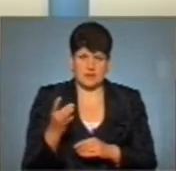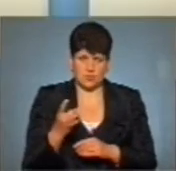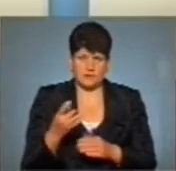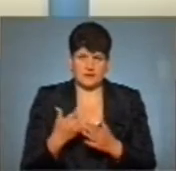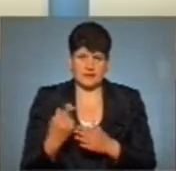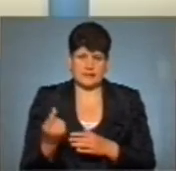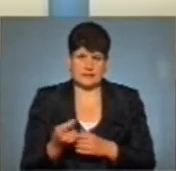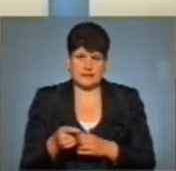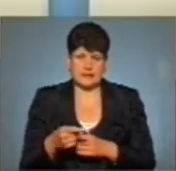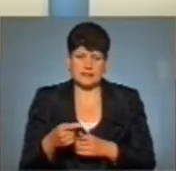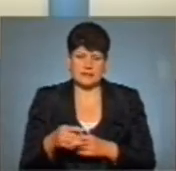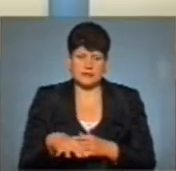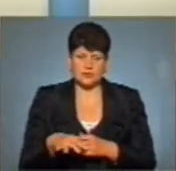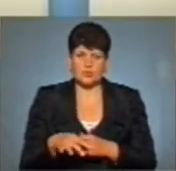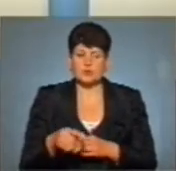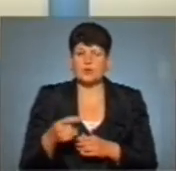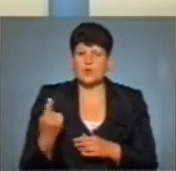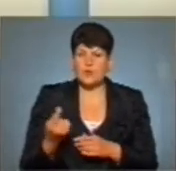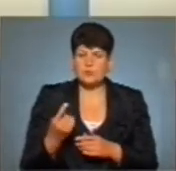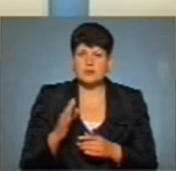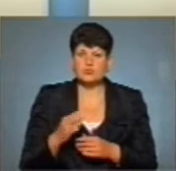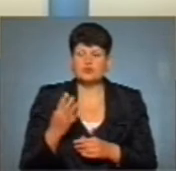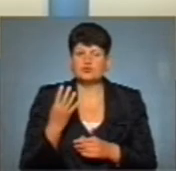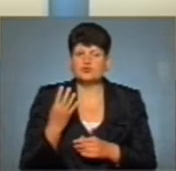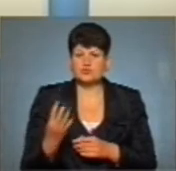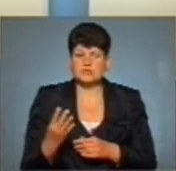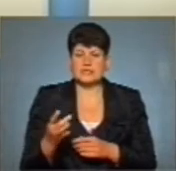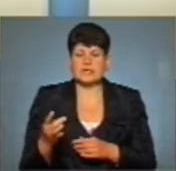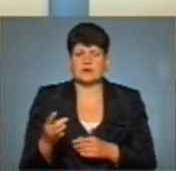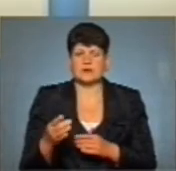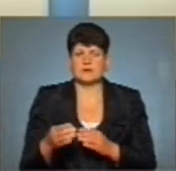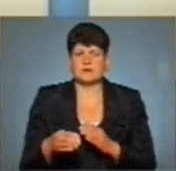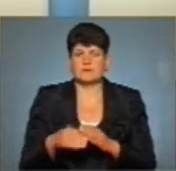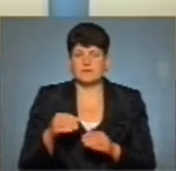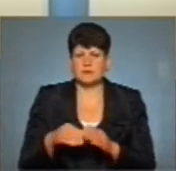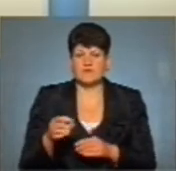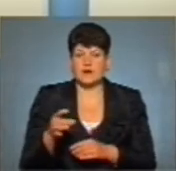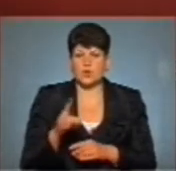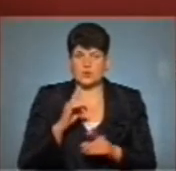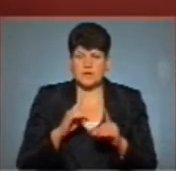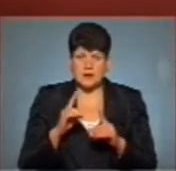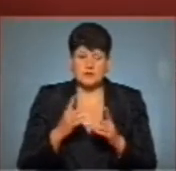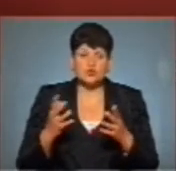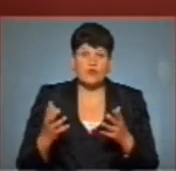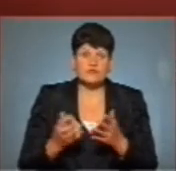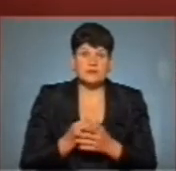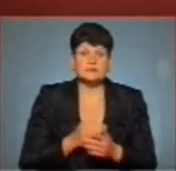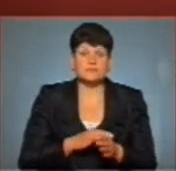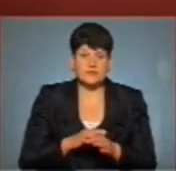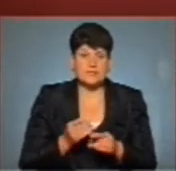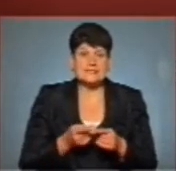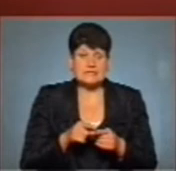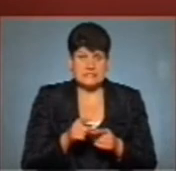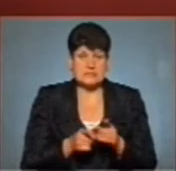території області, то будуть призначені вибори в 4 районних ради новоутворених районів. Якщо вдасться реалізувати ці